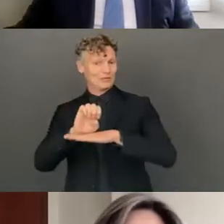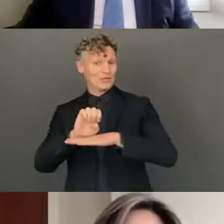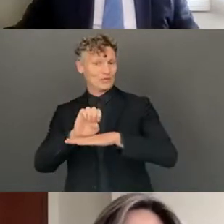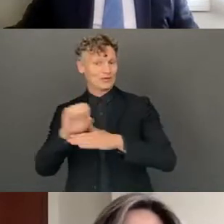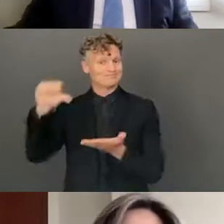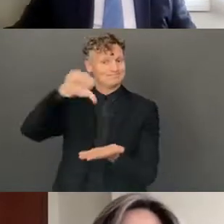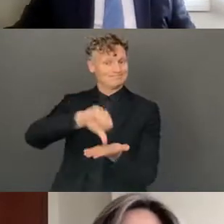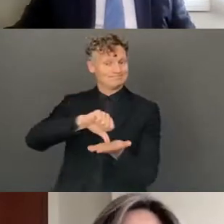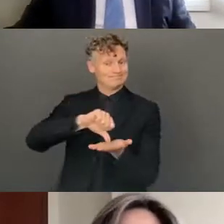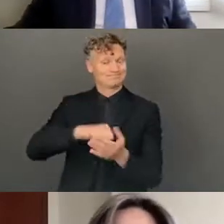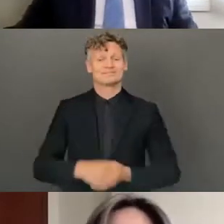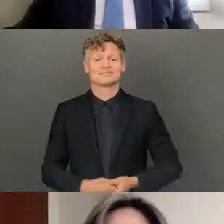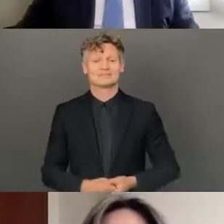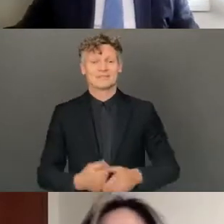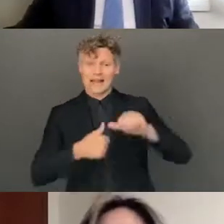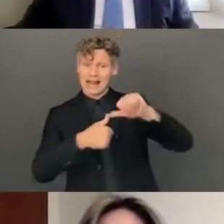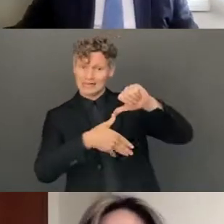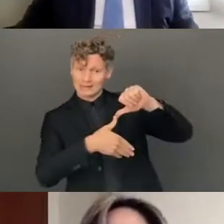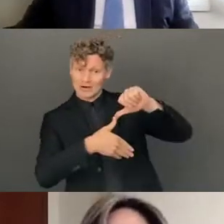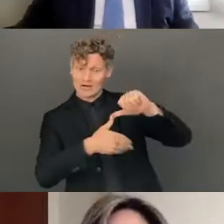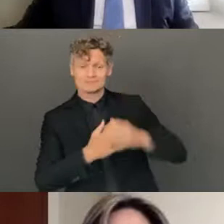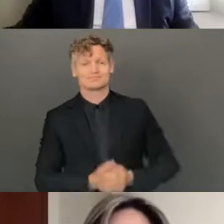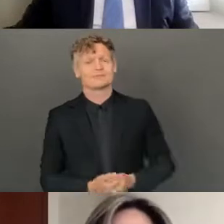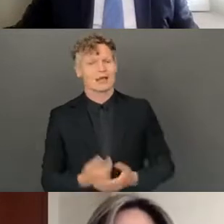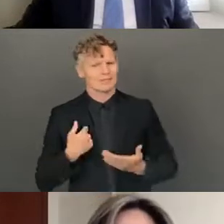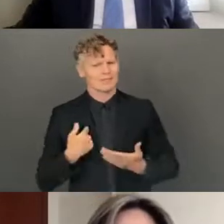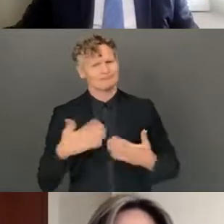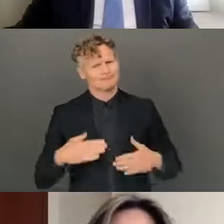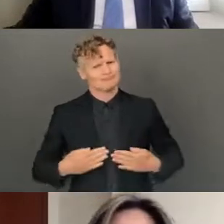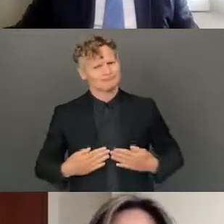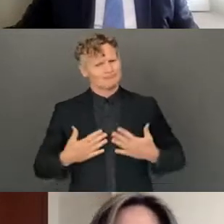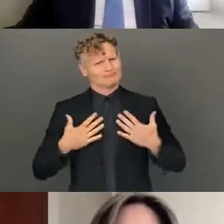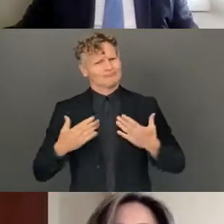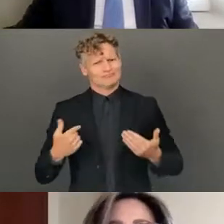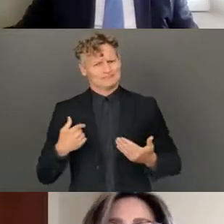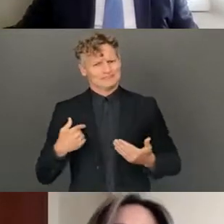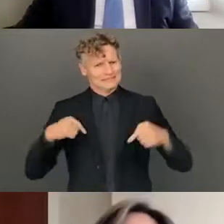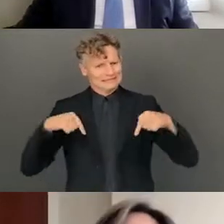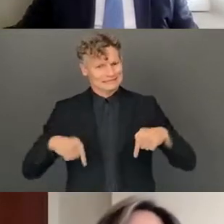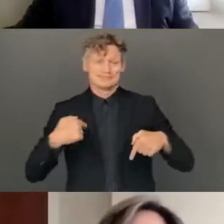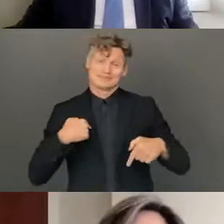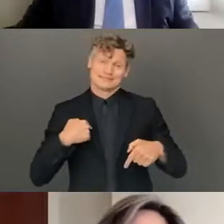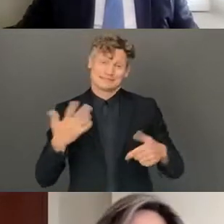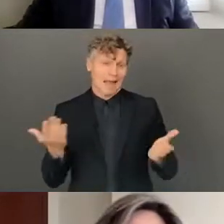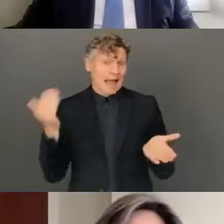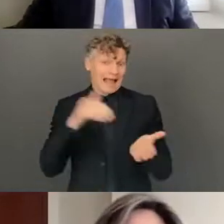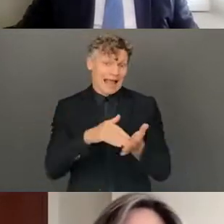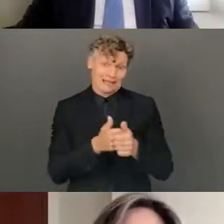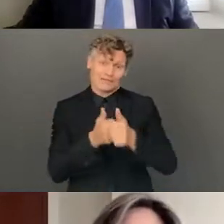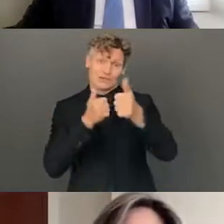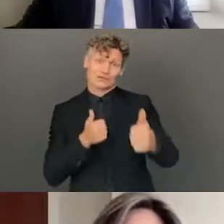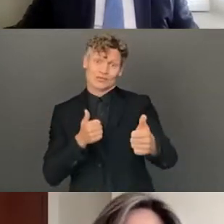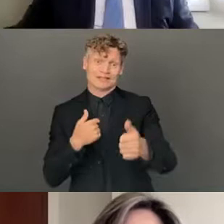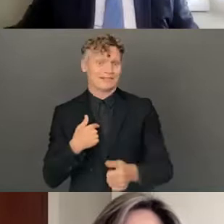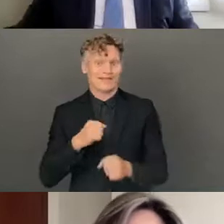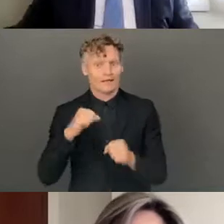latine. Il est un plaisir pour moi de vous parler ici et encore une fois, je fais cela de manière virtuelle. Je ne peux pas croire que